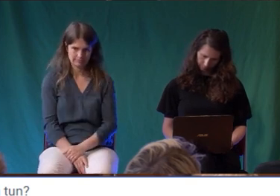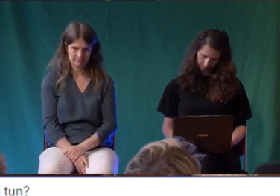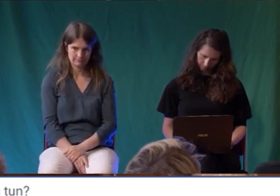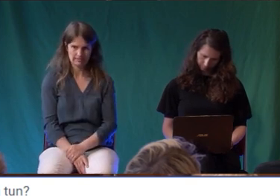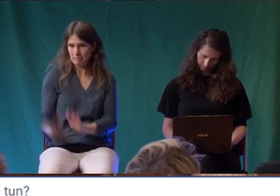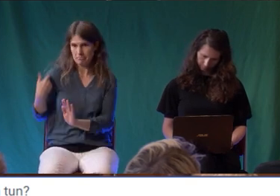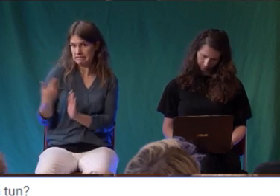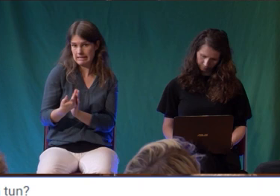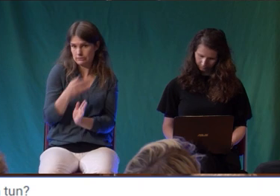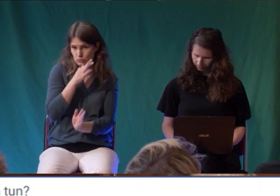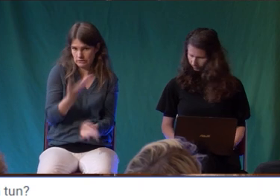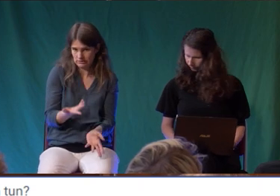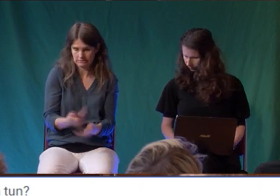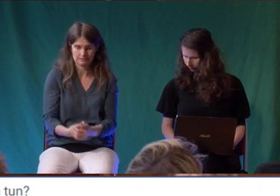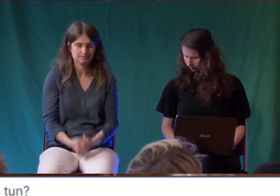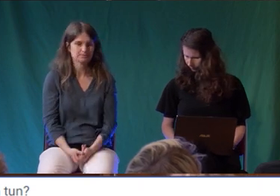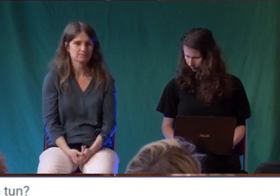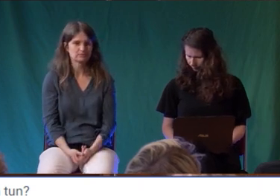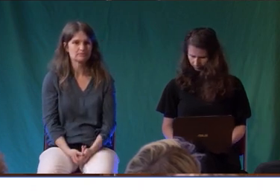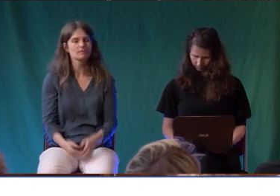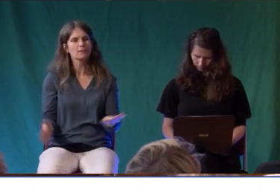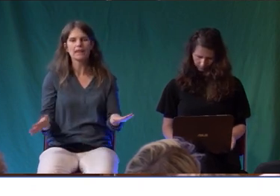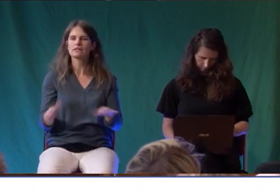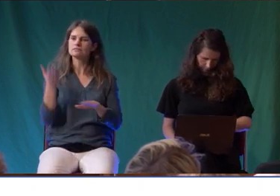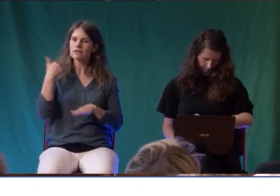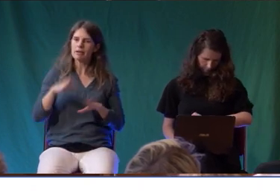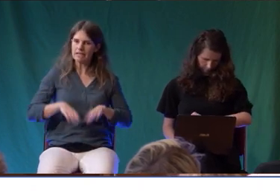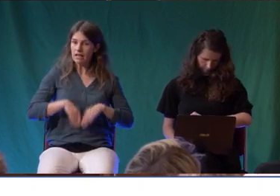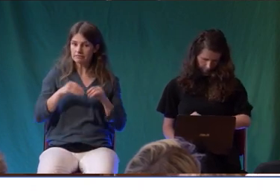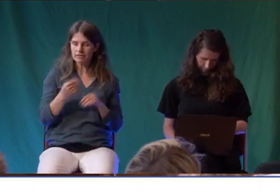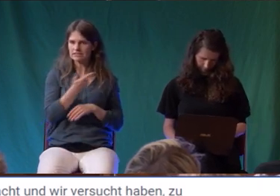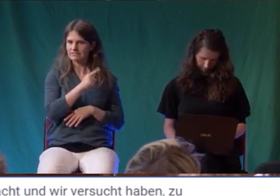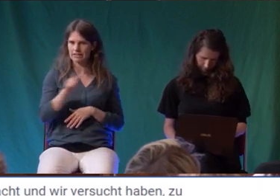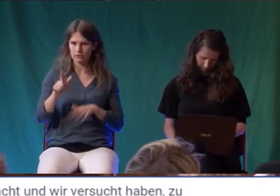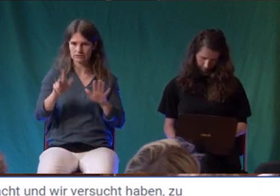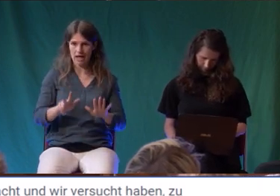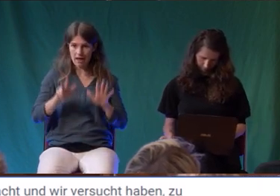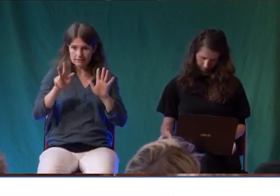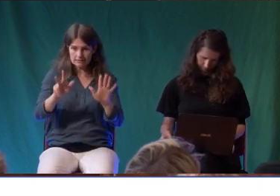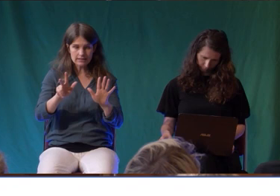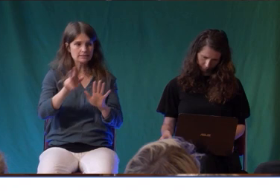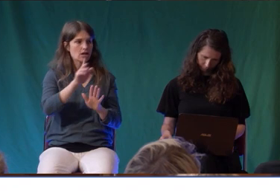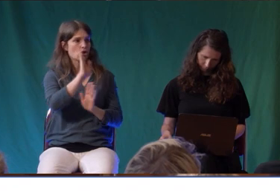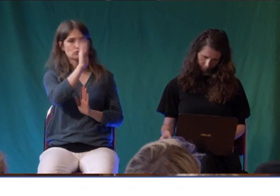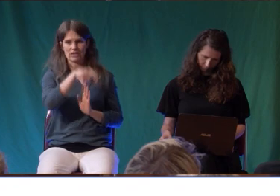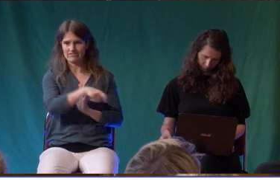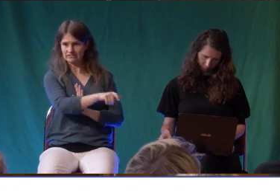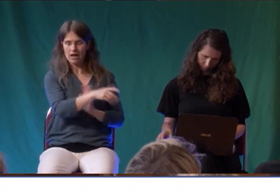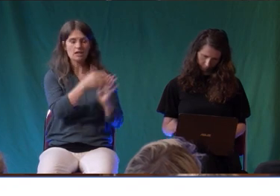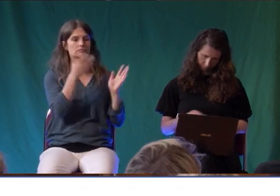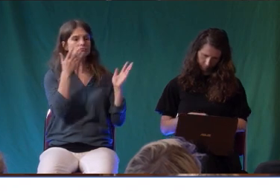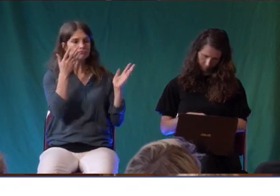ja die Ausgangslage war bei uns 2018 in Nordrhein-Westfalen dass wir